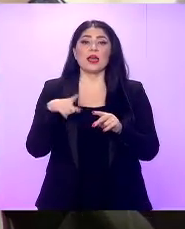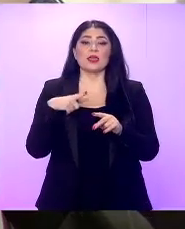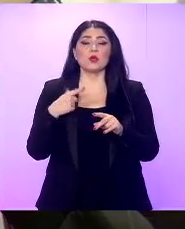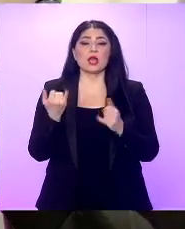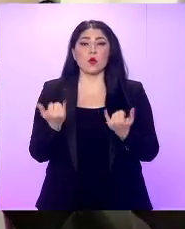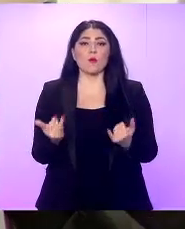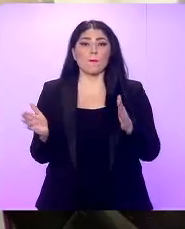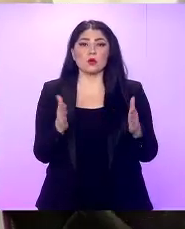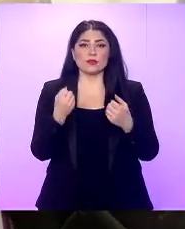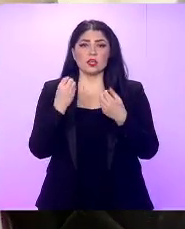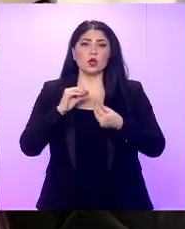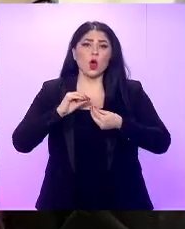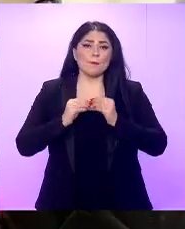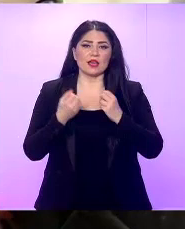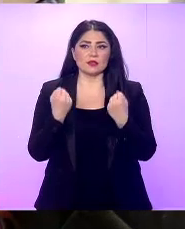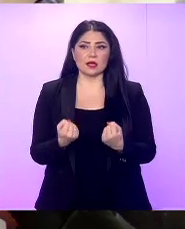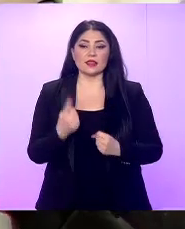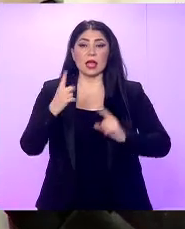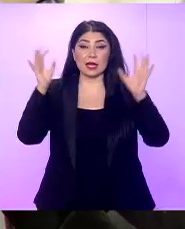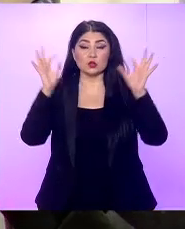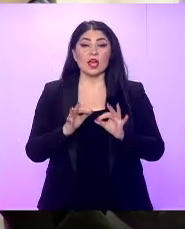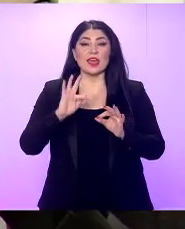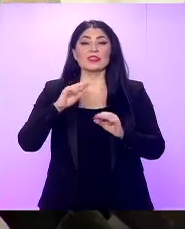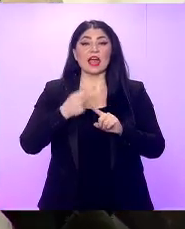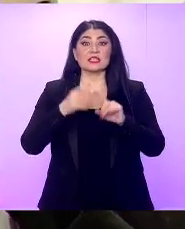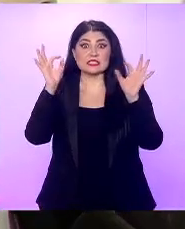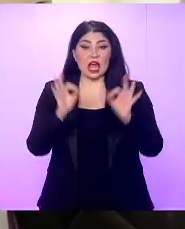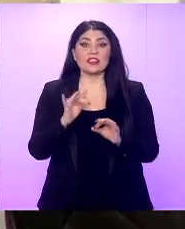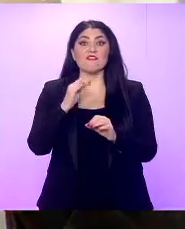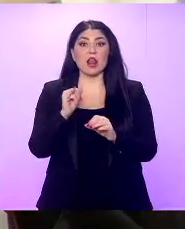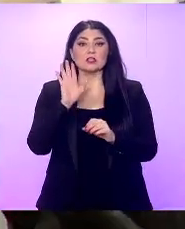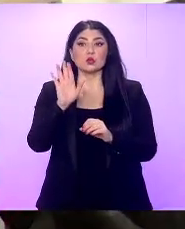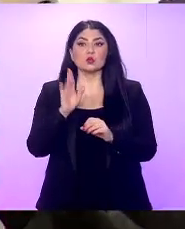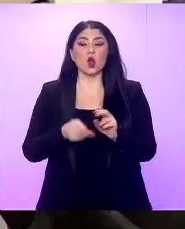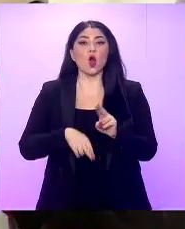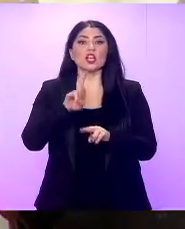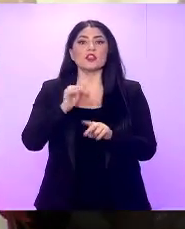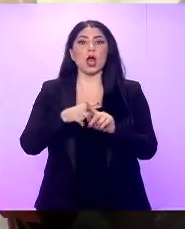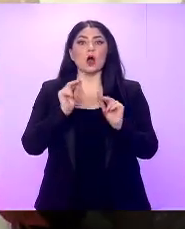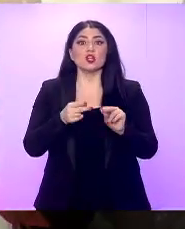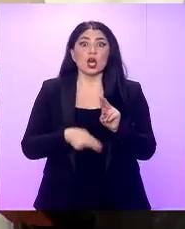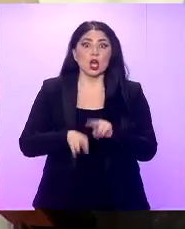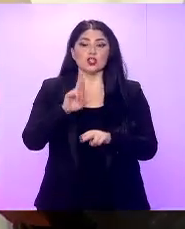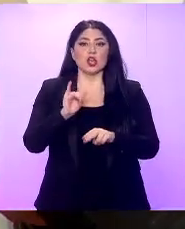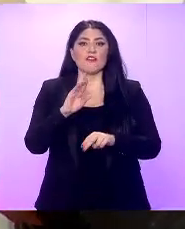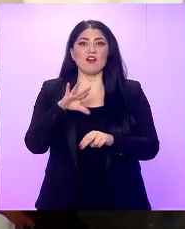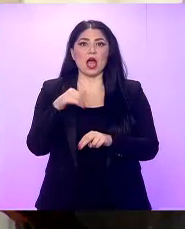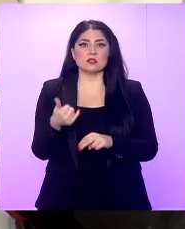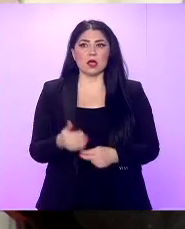același timp, dacă reducerea de taxe scade inflația, vă dați seama că o creștere de taxe aduce la o creștere a inflației, deci ar fi